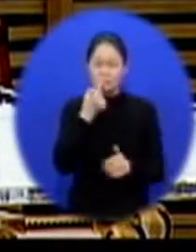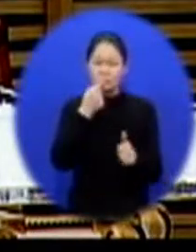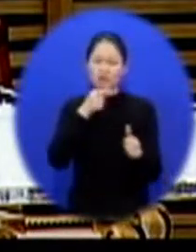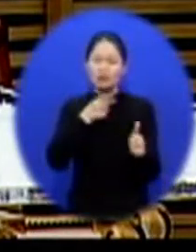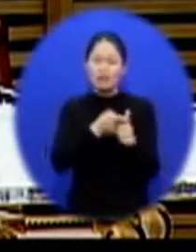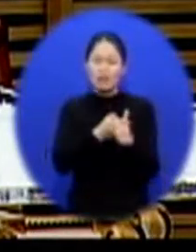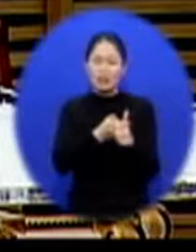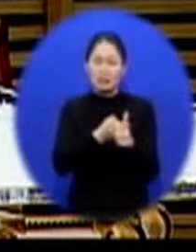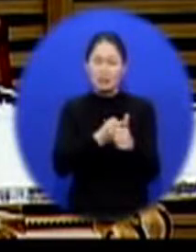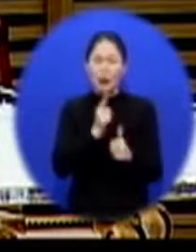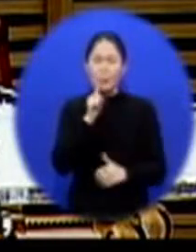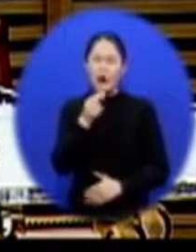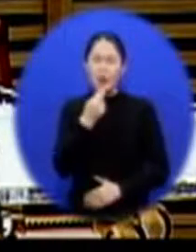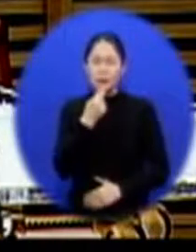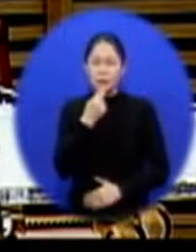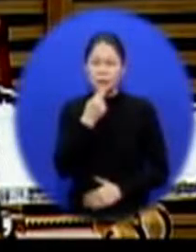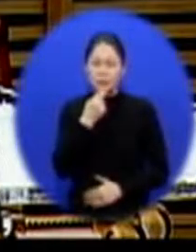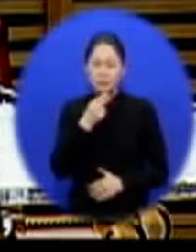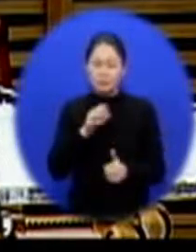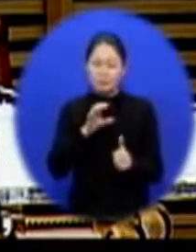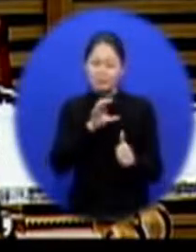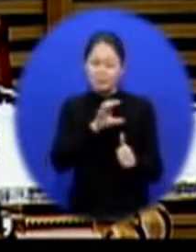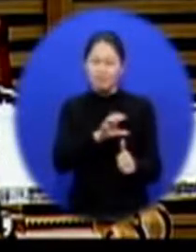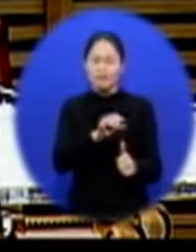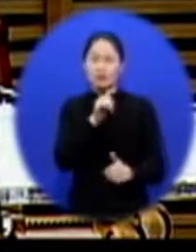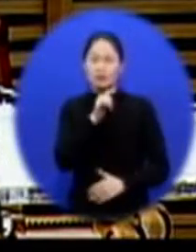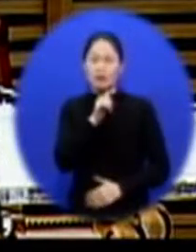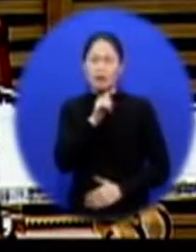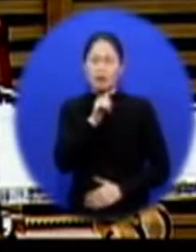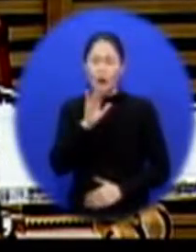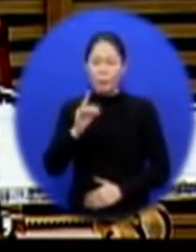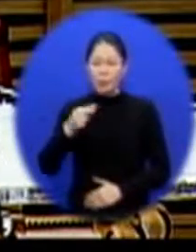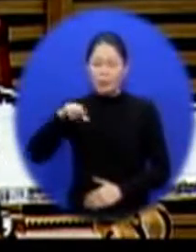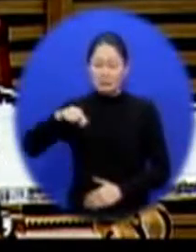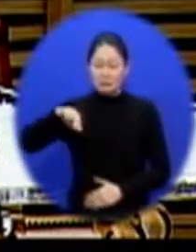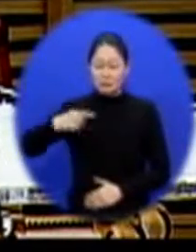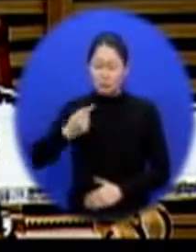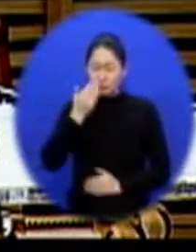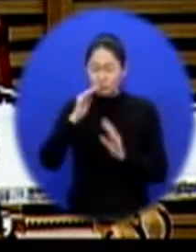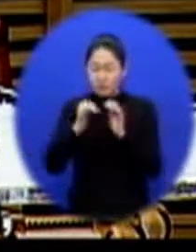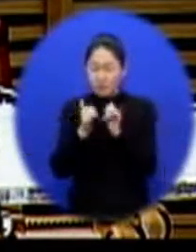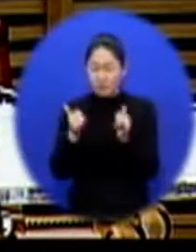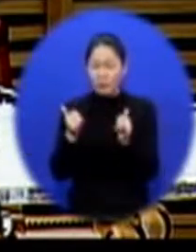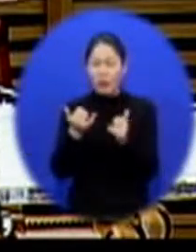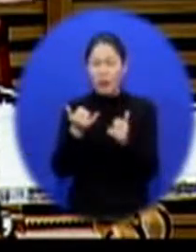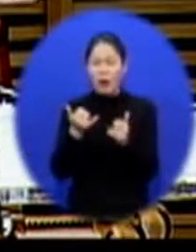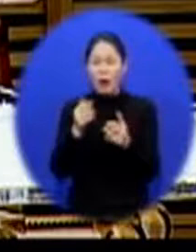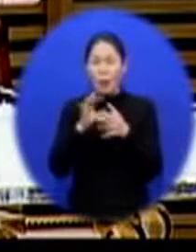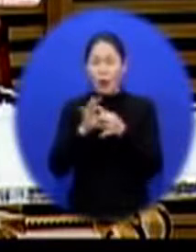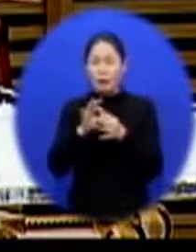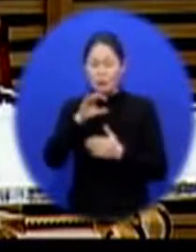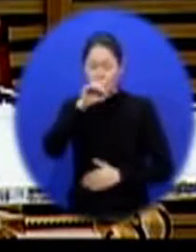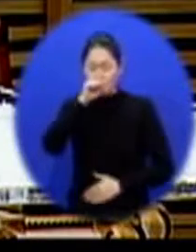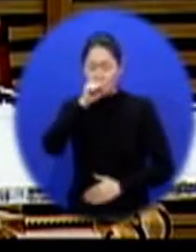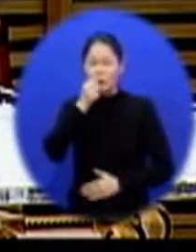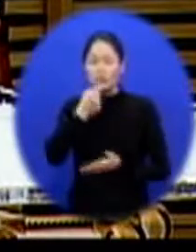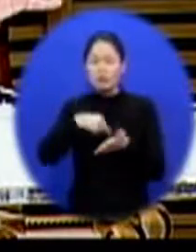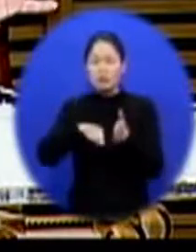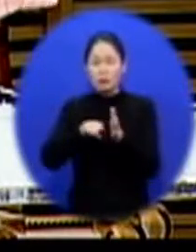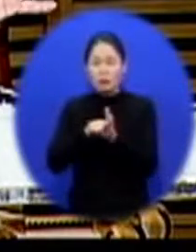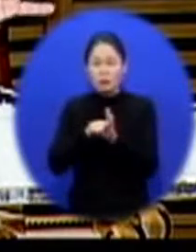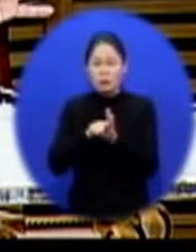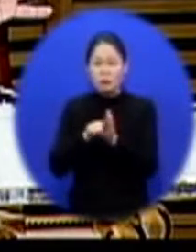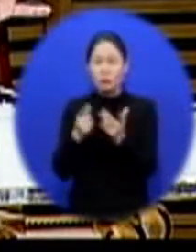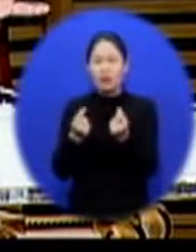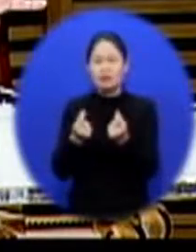얻습니다 배스 도는 유대인들과 관계를 좋게 하기 위해서는 그렇게 하고 싶었지만 가만히 조사를